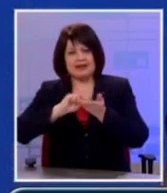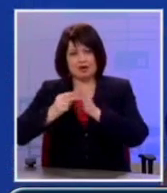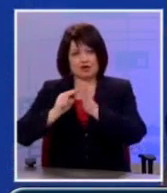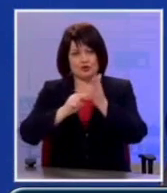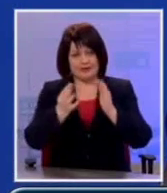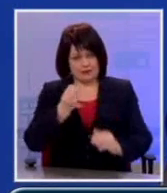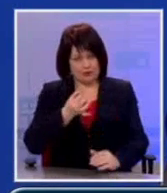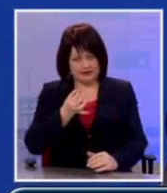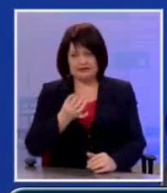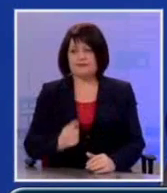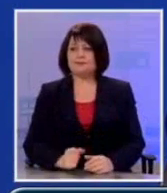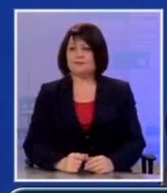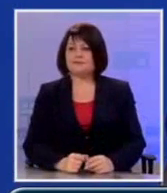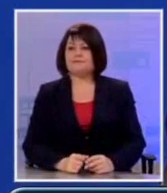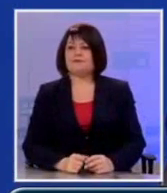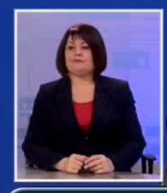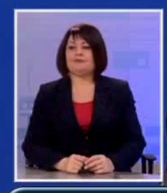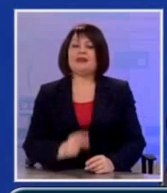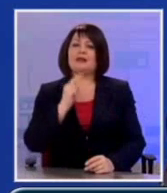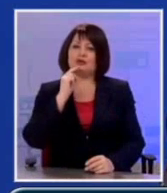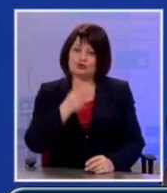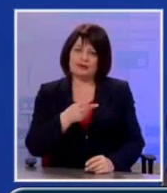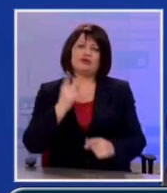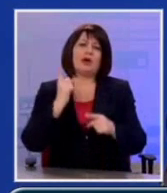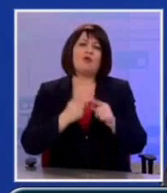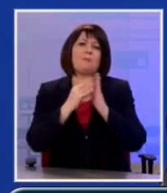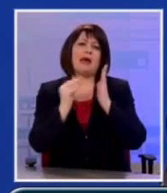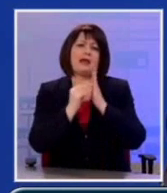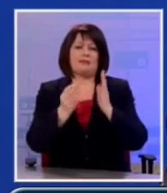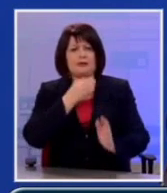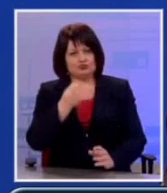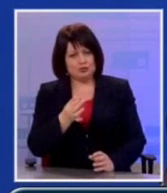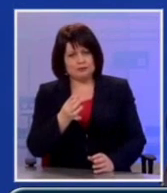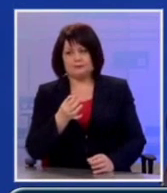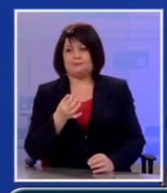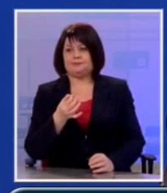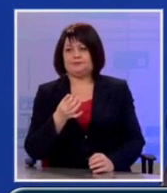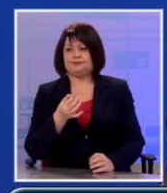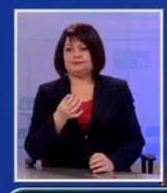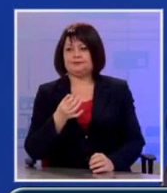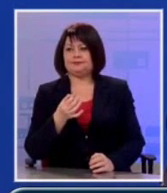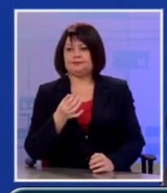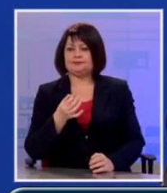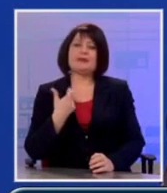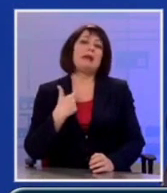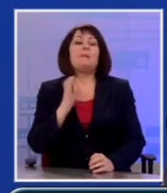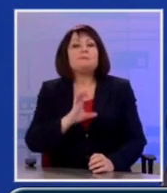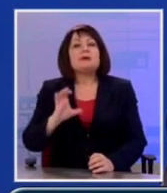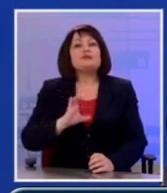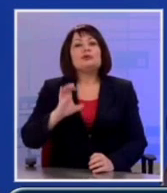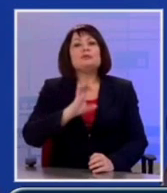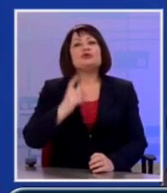εξοικονόμηση. Θα σας απαντήσω, θα σας δώσω ένα απλό παράδειγμα. Έτσι λιγάκι ερευνώντας